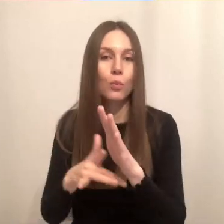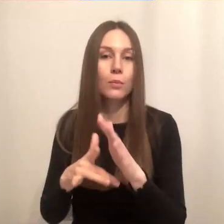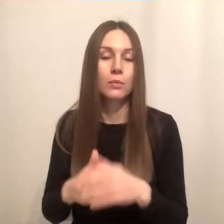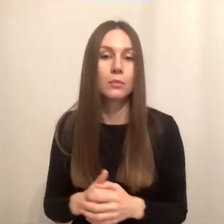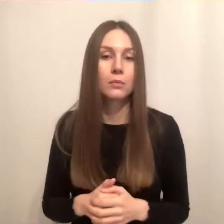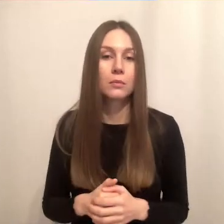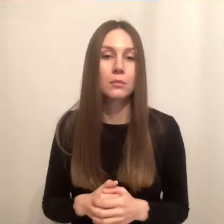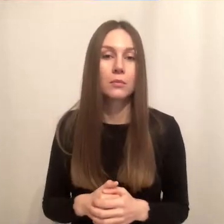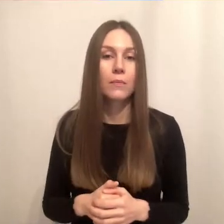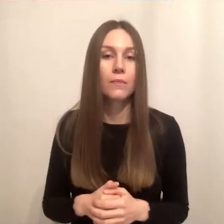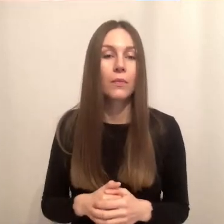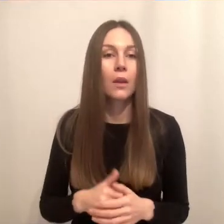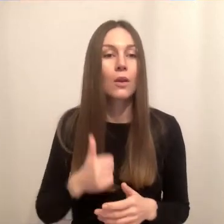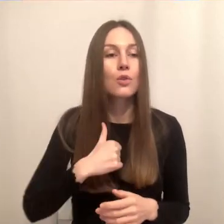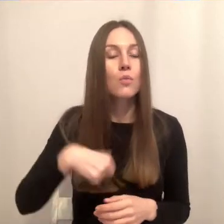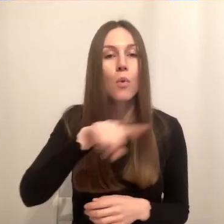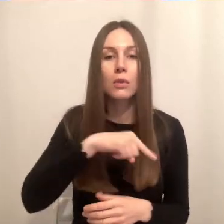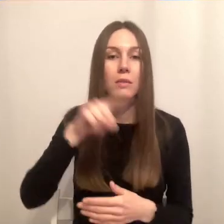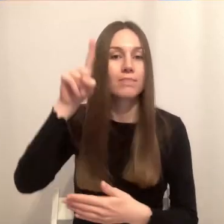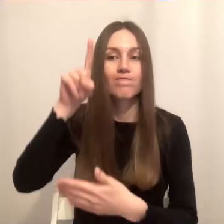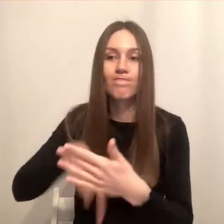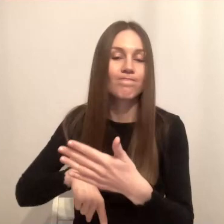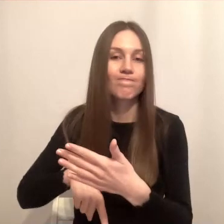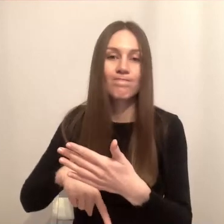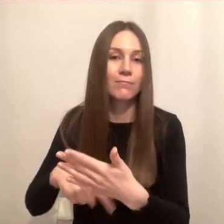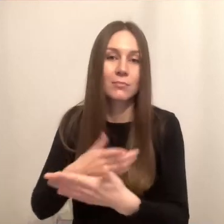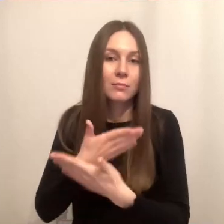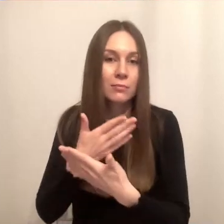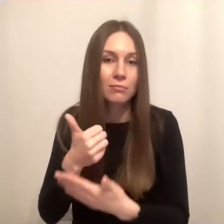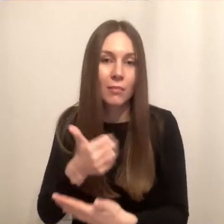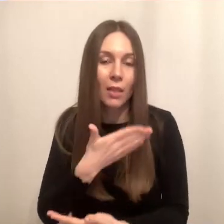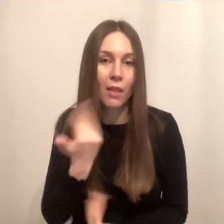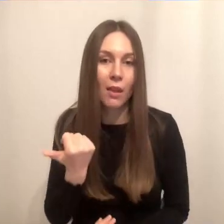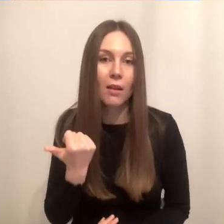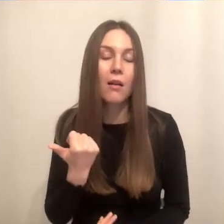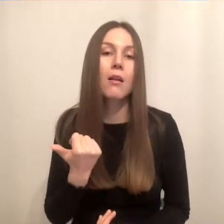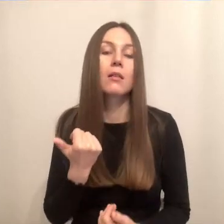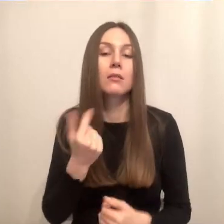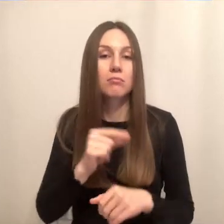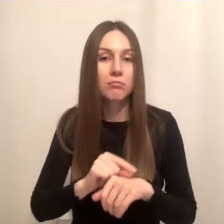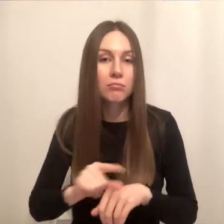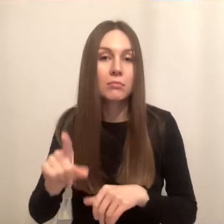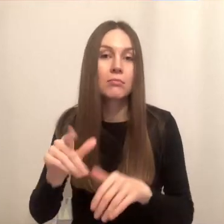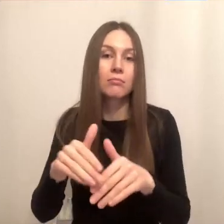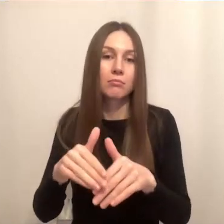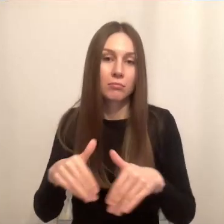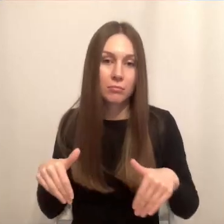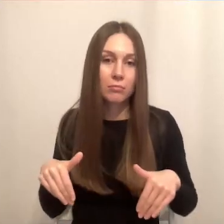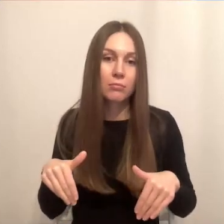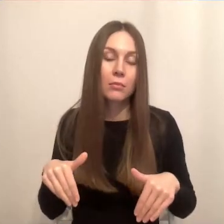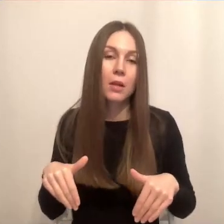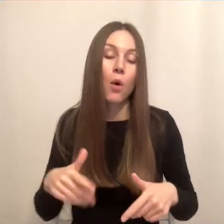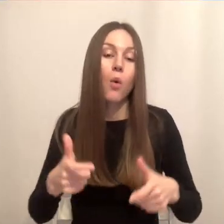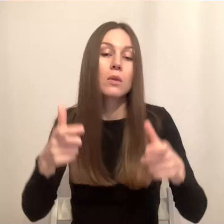nustoja tikėti ir pasitikėti savivaldybę ir po truputį atsiriboja ir pradeda savivaldybė